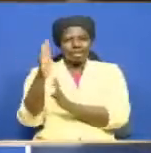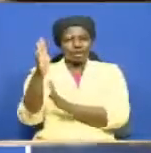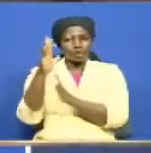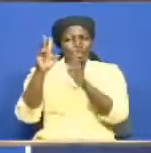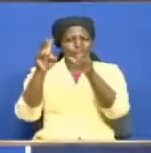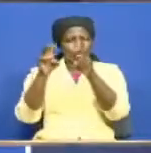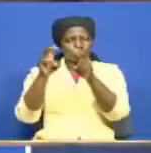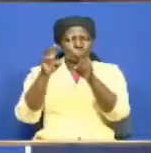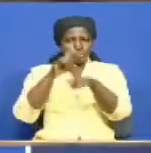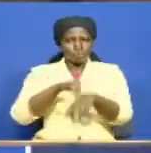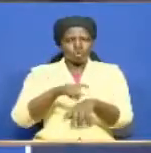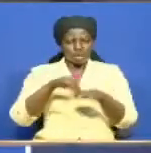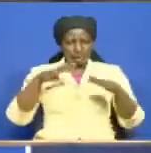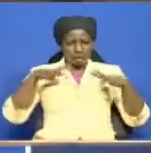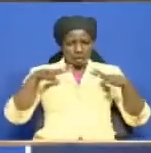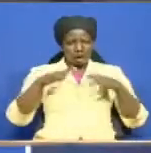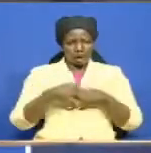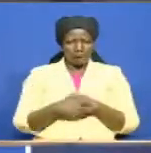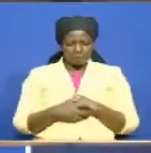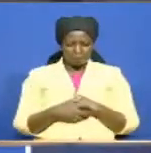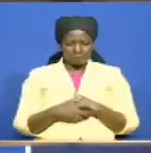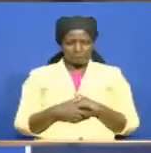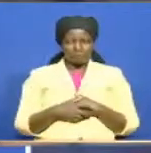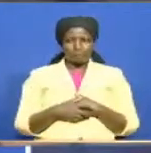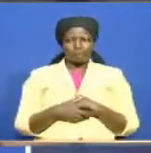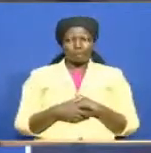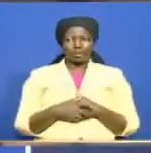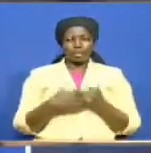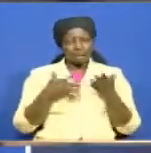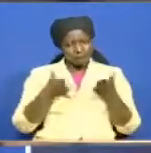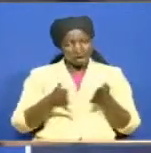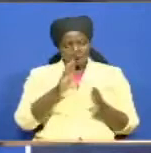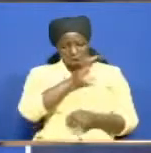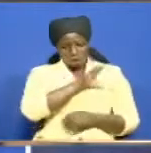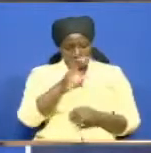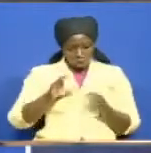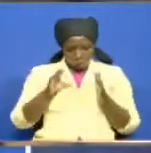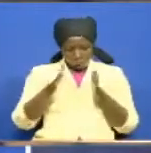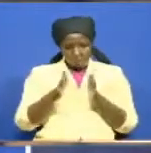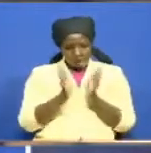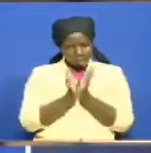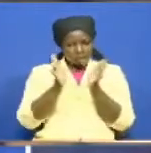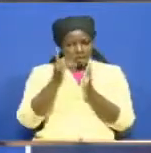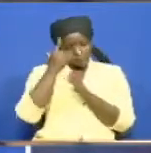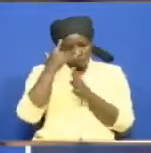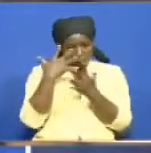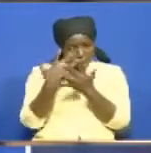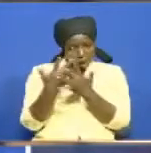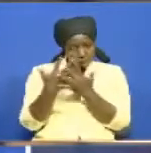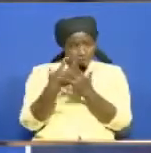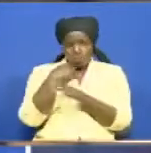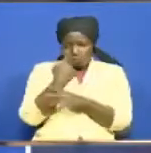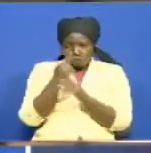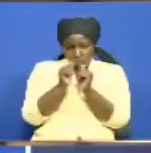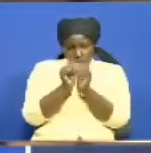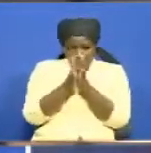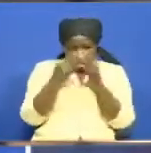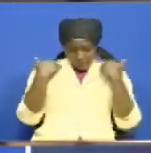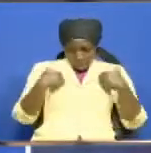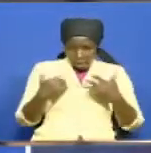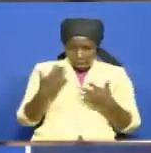sikukuu. As we speak, the Commissioner General of Prison, who is with me here,